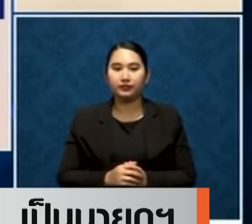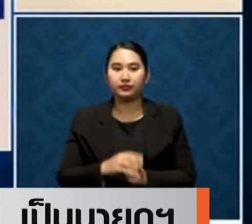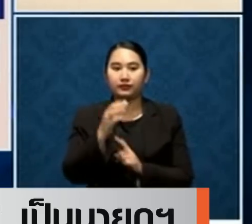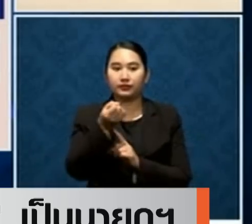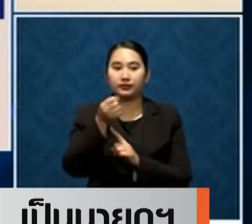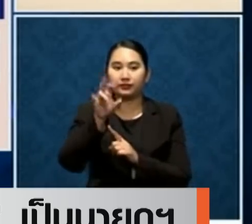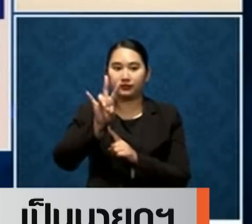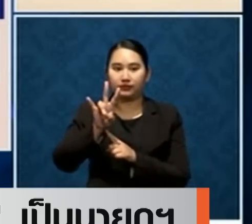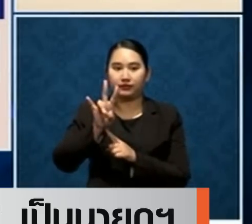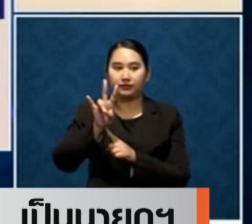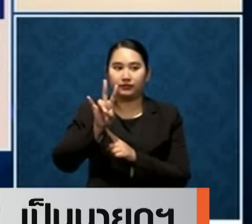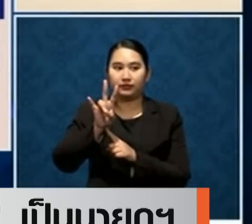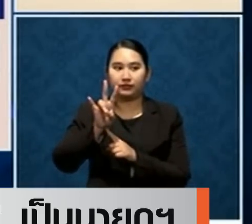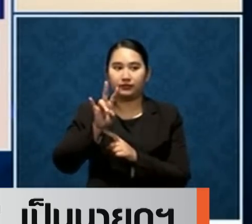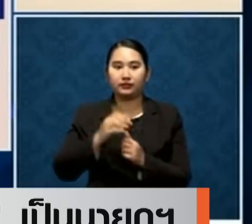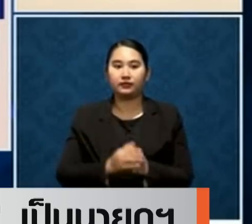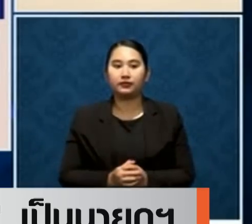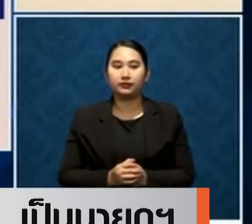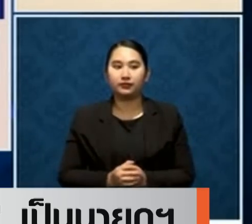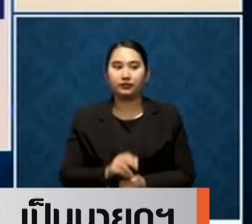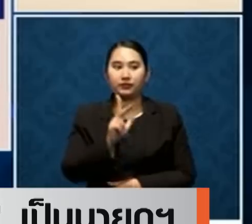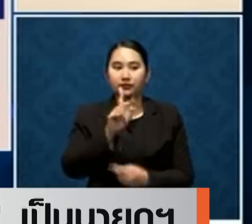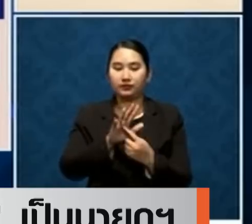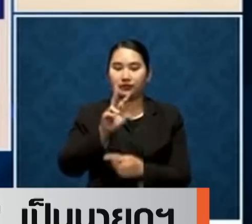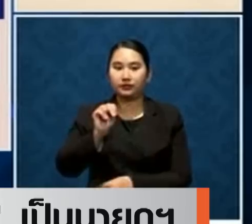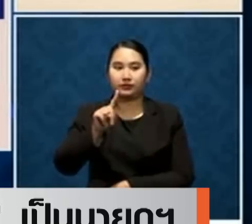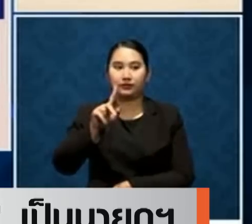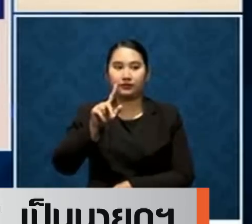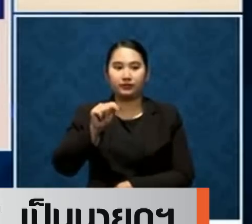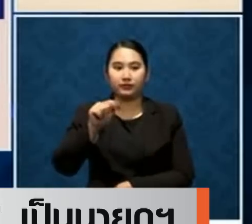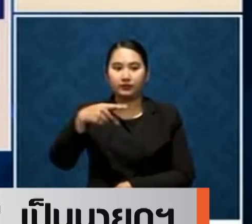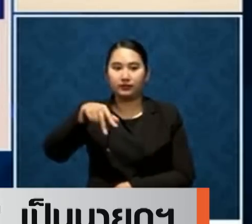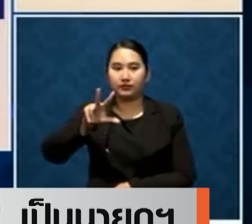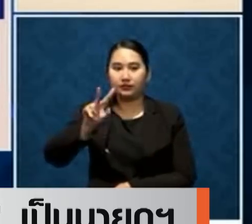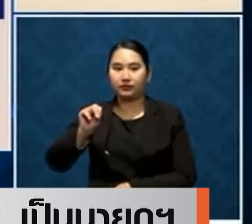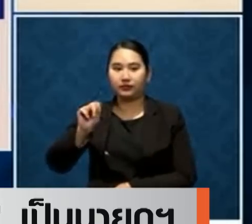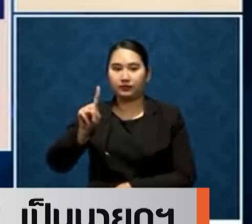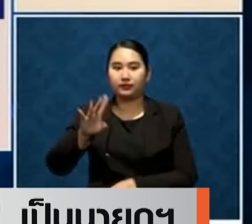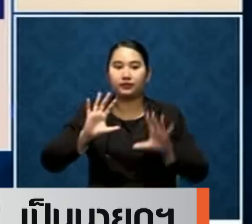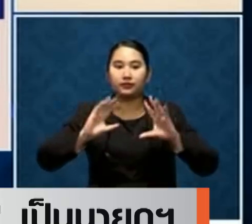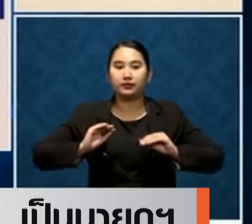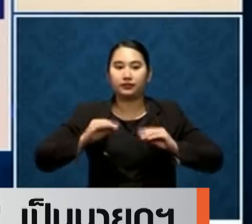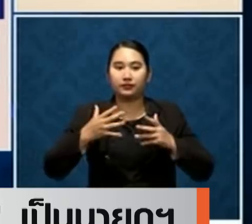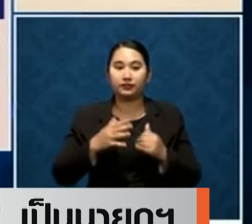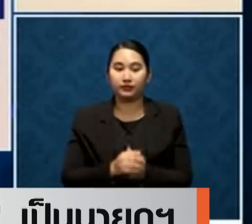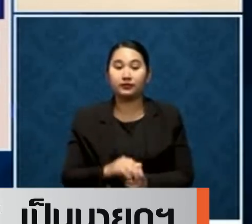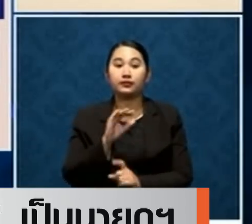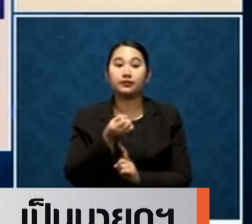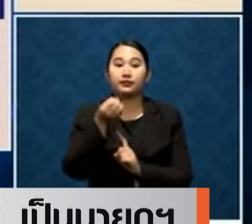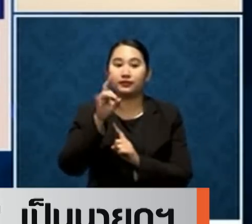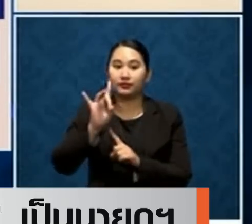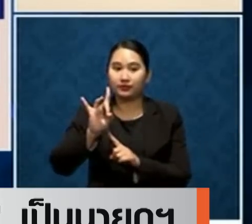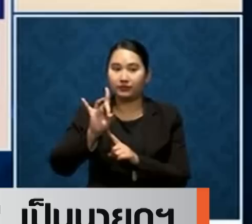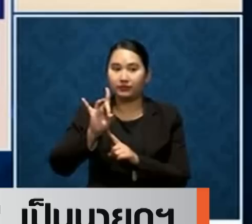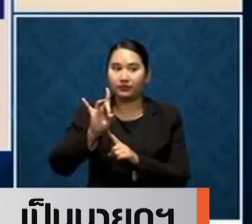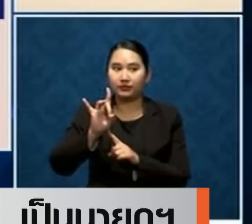17นายกันตพลดวงอัมพร ไม่เห็นชอบครับ 18